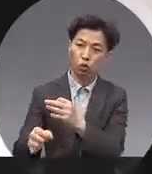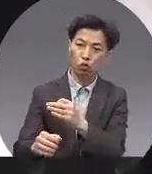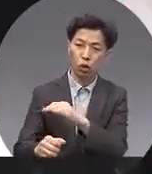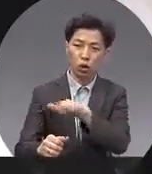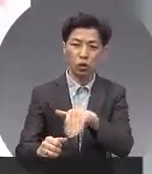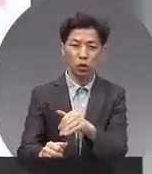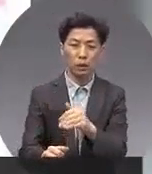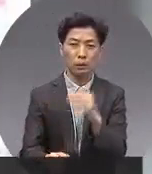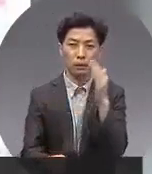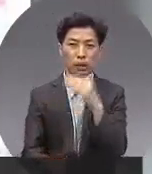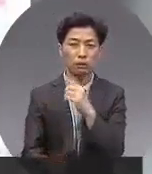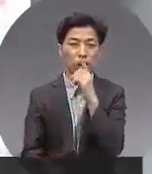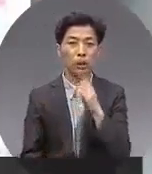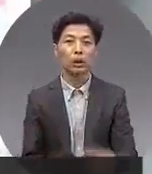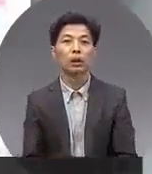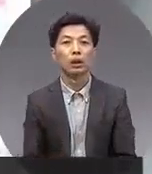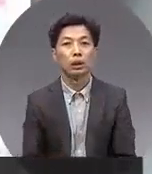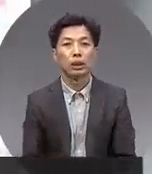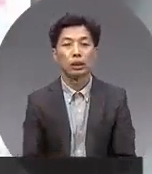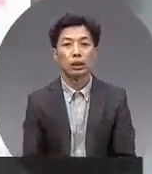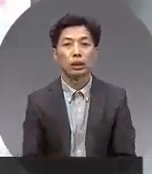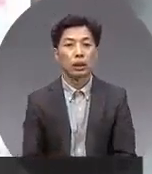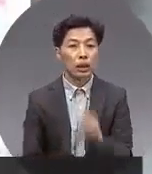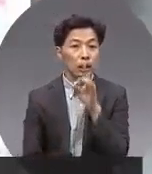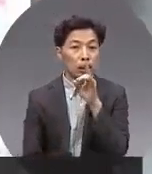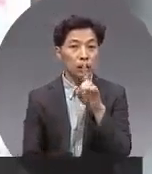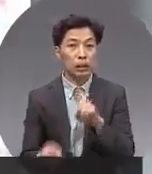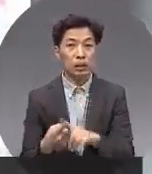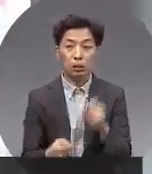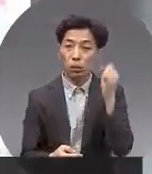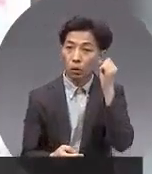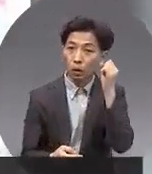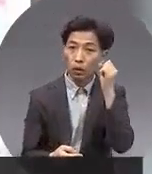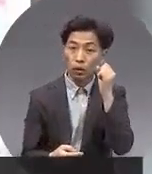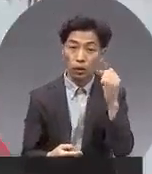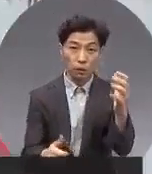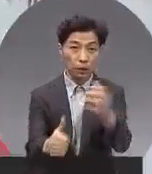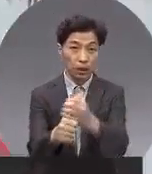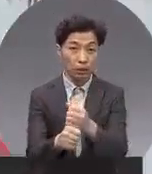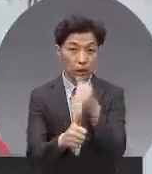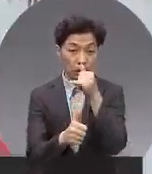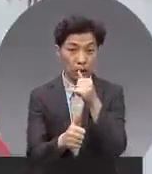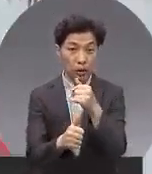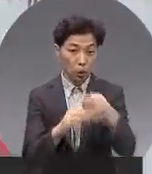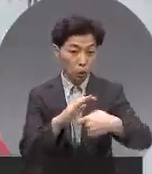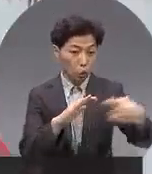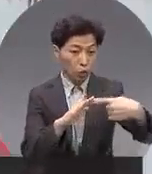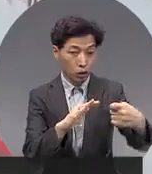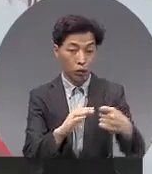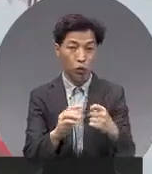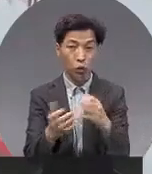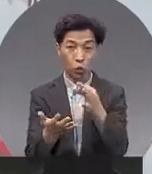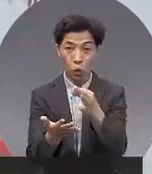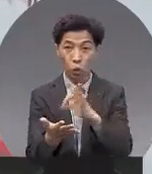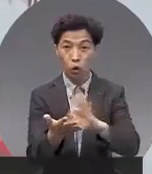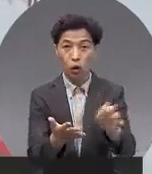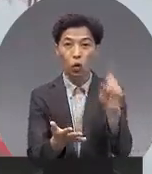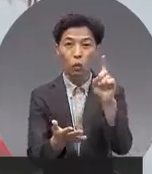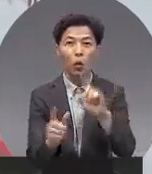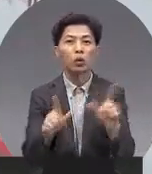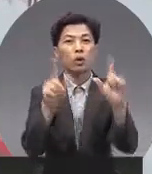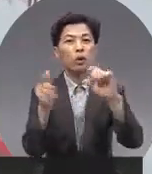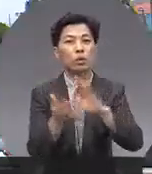없다고 보여져요. 용의자는 강릉의 한 모텔에서 꼬리가 잡혔는데 훔친 돈은 생활비로 썼다고 진술한 것으로